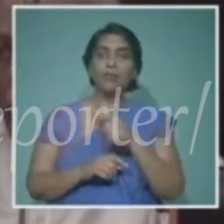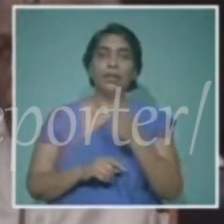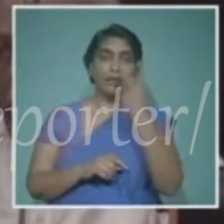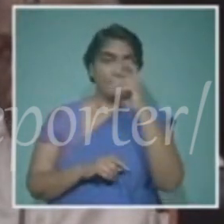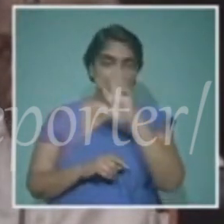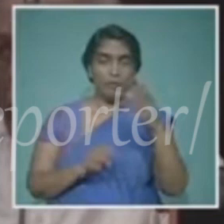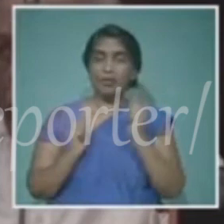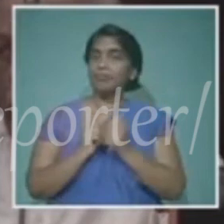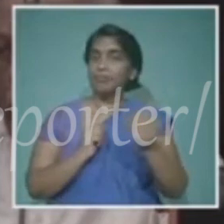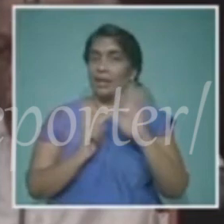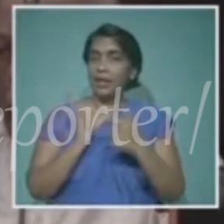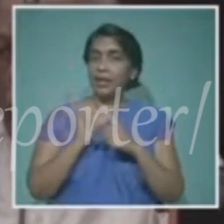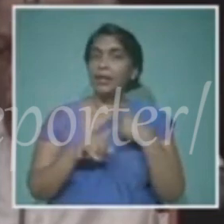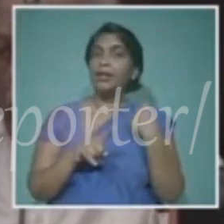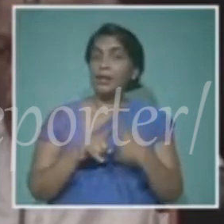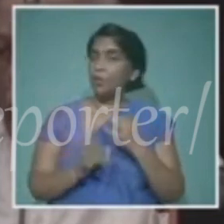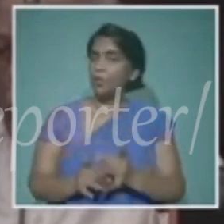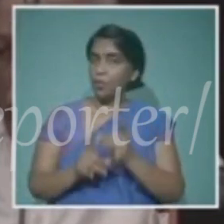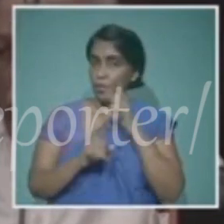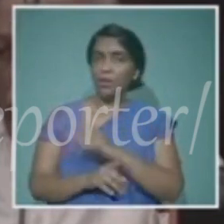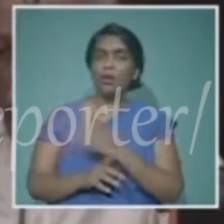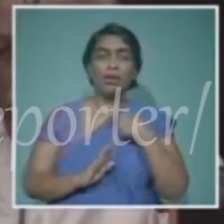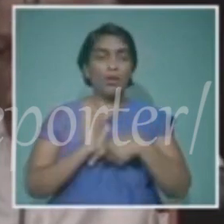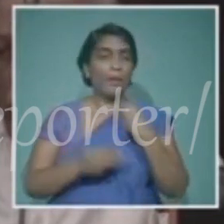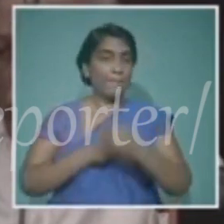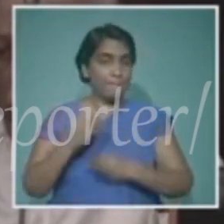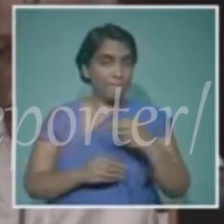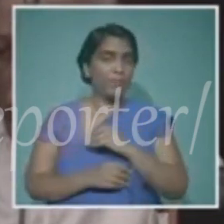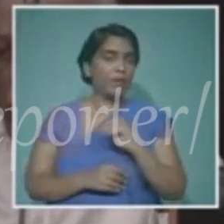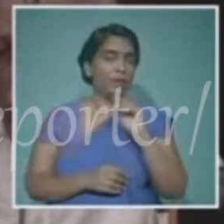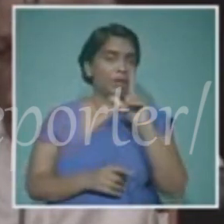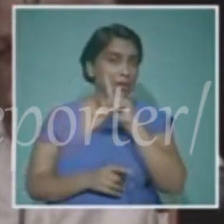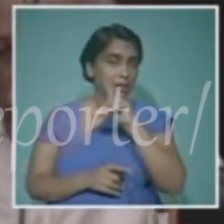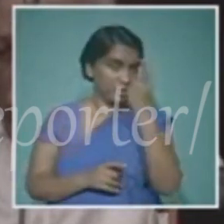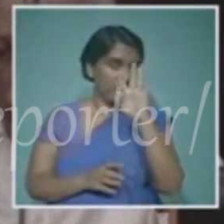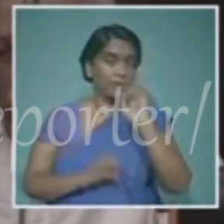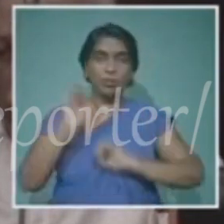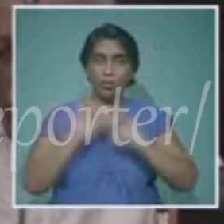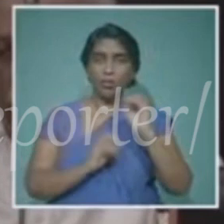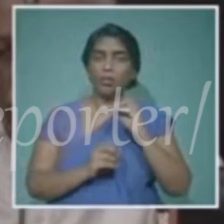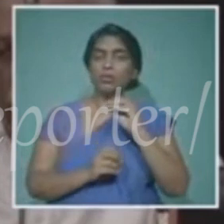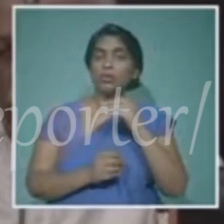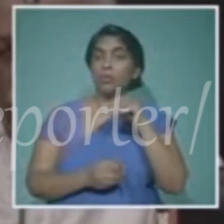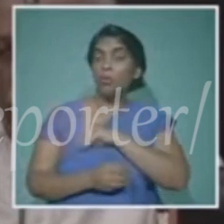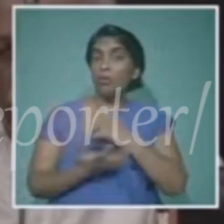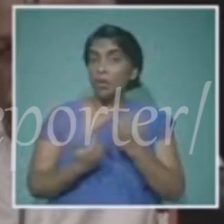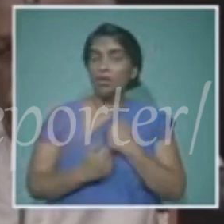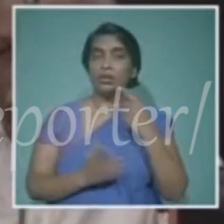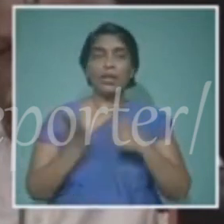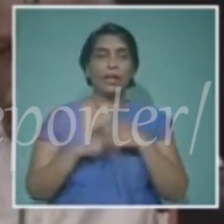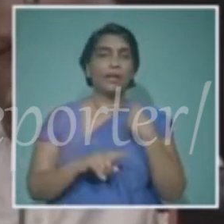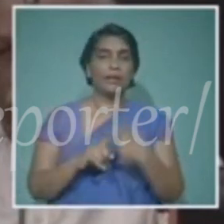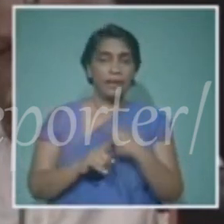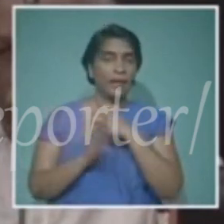2019 දී අපි අනුගමනය කළ බදු ප්‍රතිපත්ති අනුව දළ දේශීය නිෂ්පාදනයේ 14%ක් උපයාගත්තේ බදු මුදල්වලින්. නමුත්